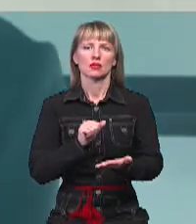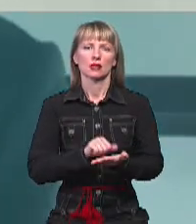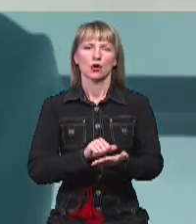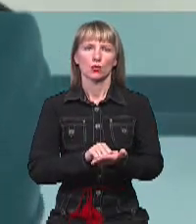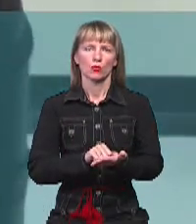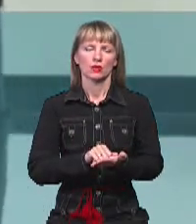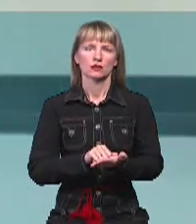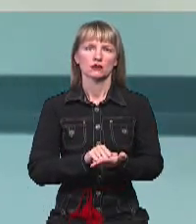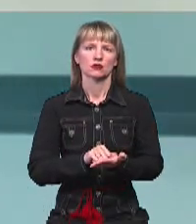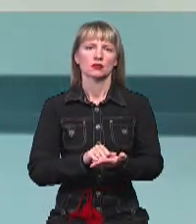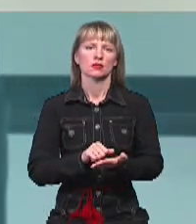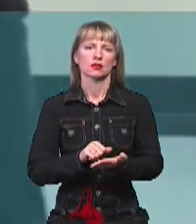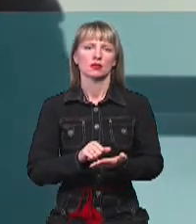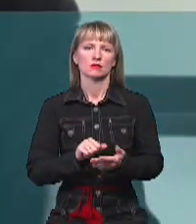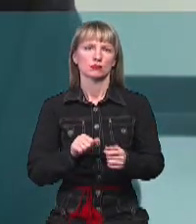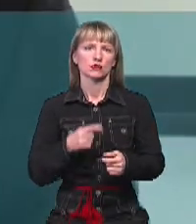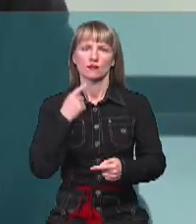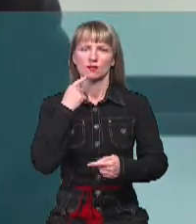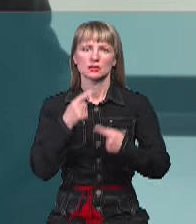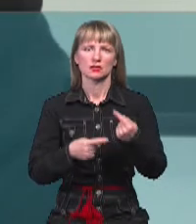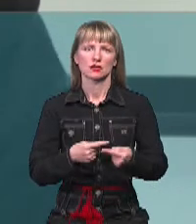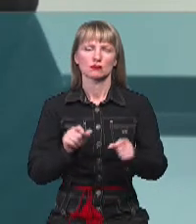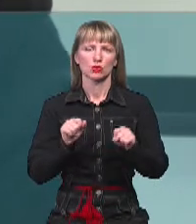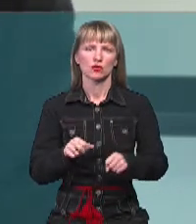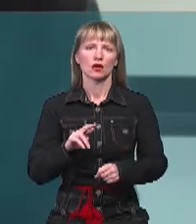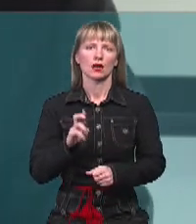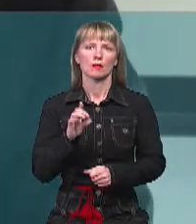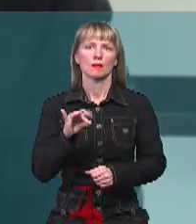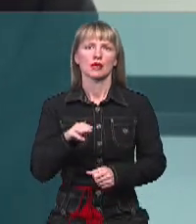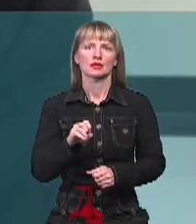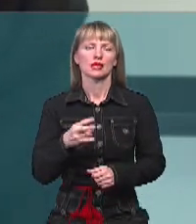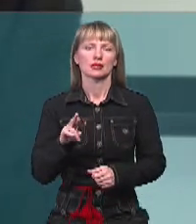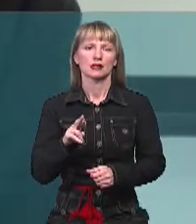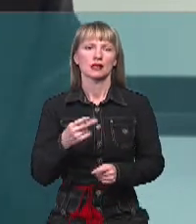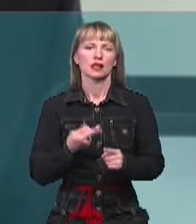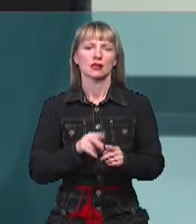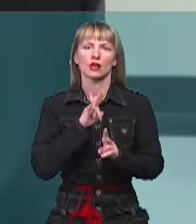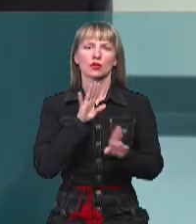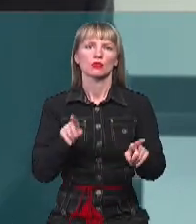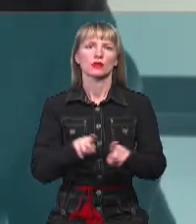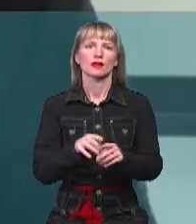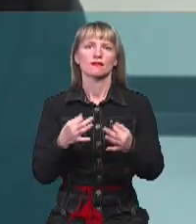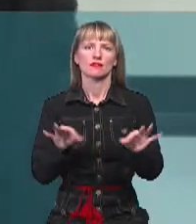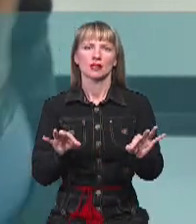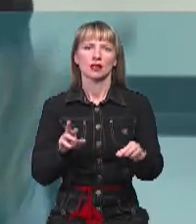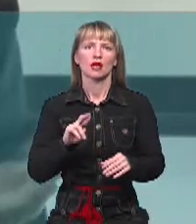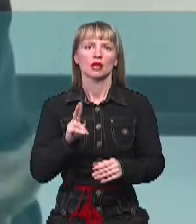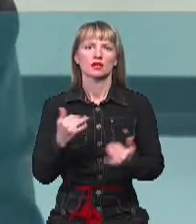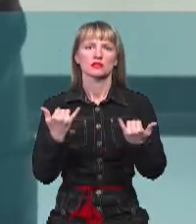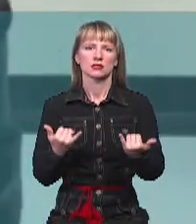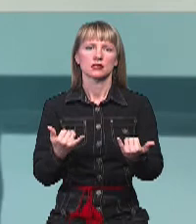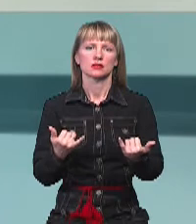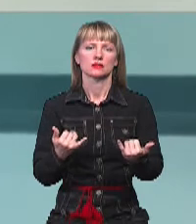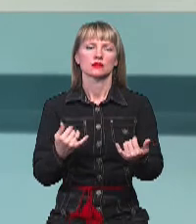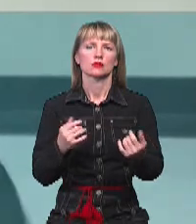завжди. Можливо, як, наприклад, в Британіях, і в Канадах, і в Австраліях, це не буде так вільно, як зараз. Можливо, ми